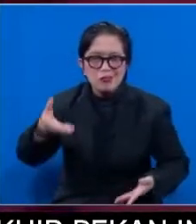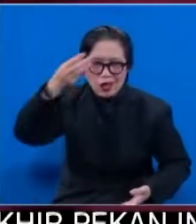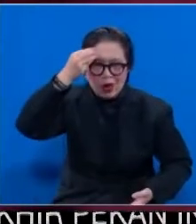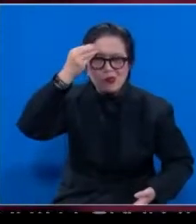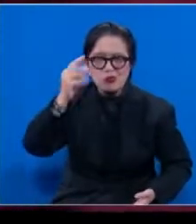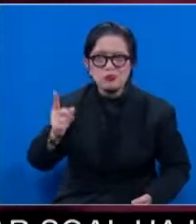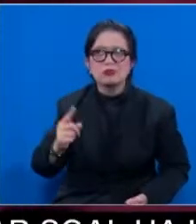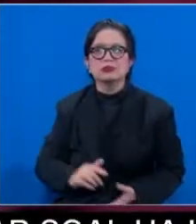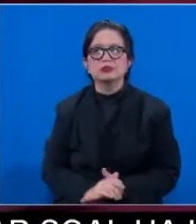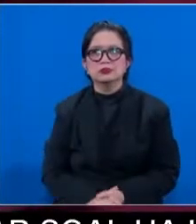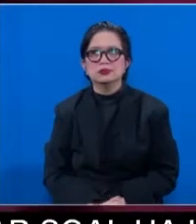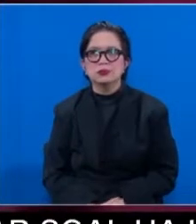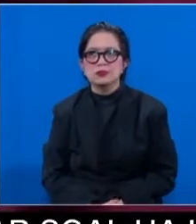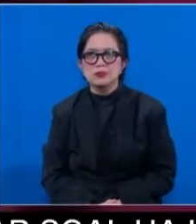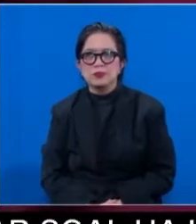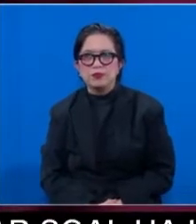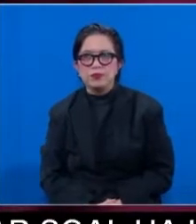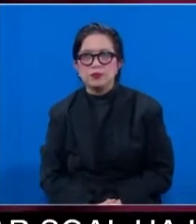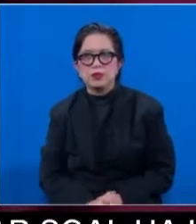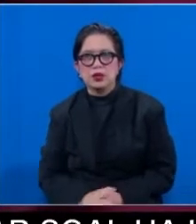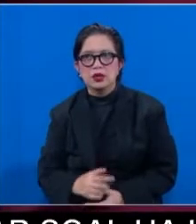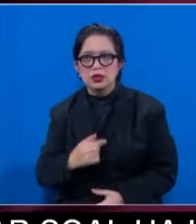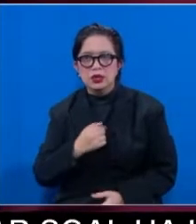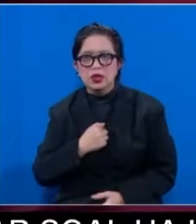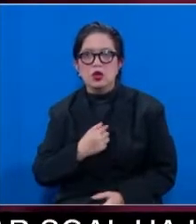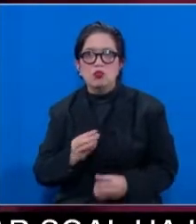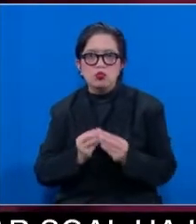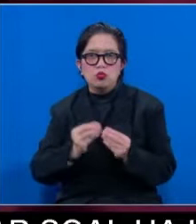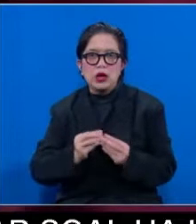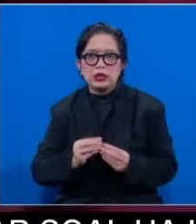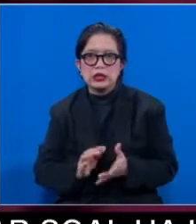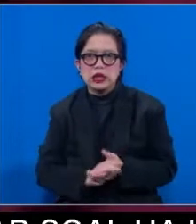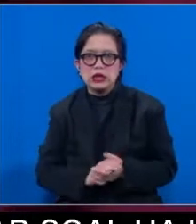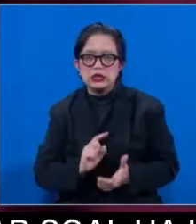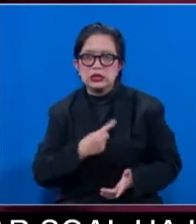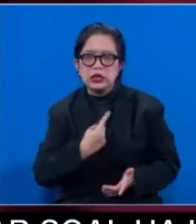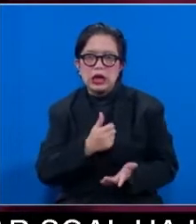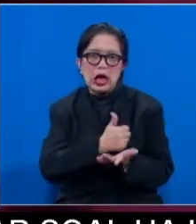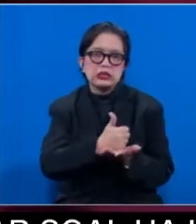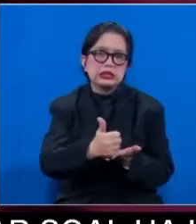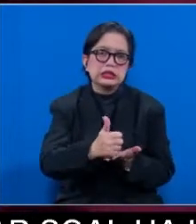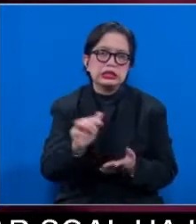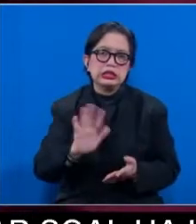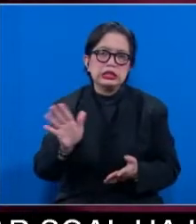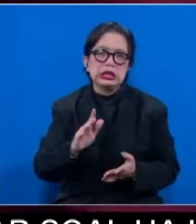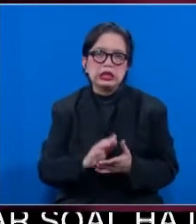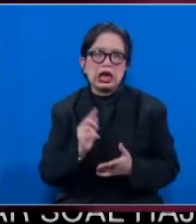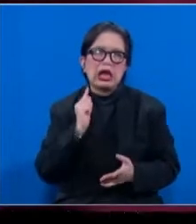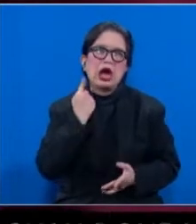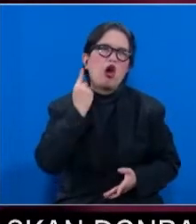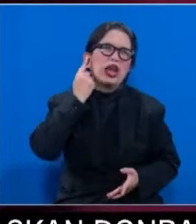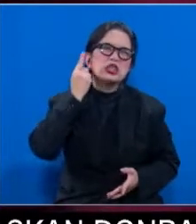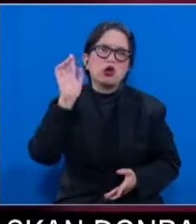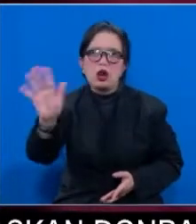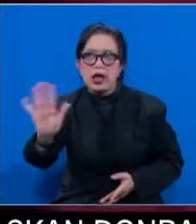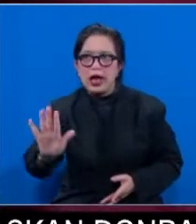Sih, kalau bikin sendiri kayak gini kan tanpa pengawet, jadi kan nggak ngandung kolesterol, nggak bikin kolesterol, dan lagi